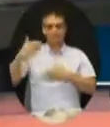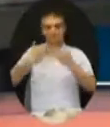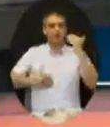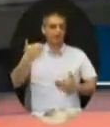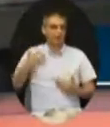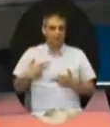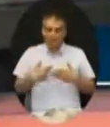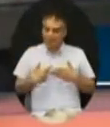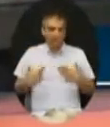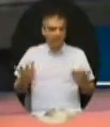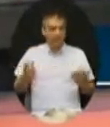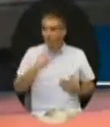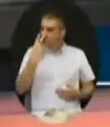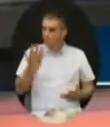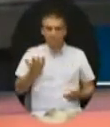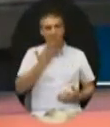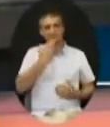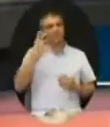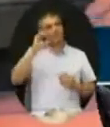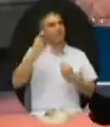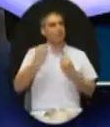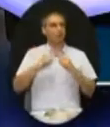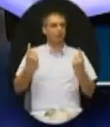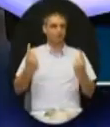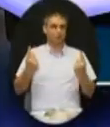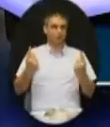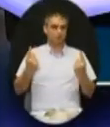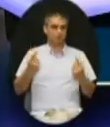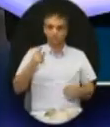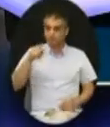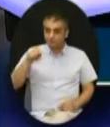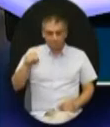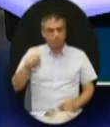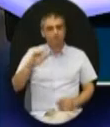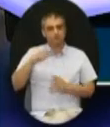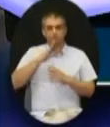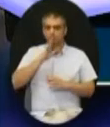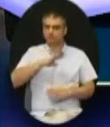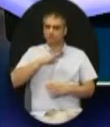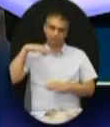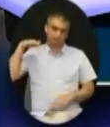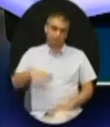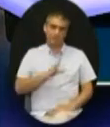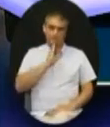מחסומים. אין, אתה לא רואה ישראל אחרת. משם יש מדרון חלקלק.